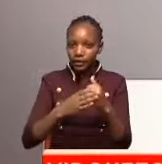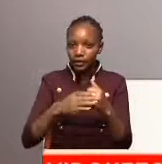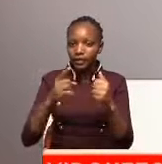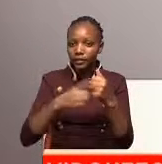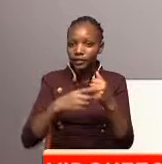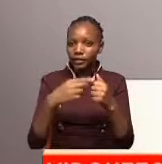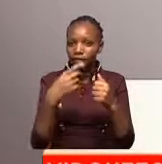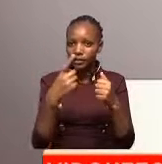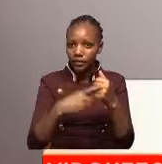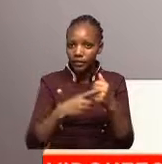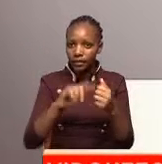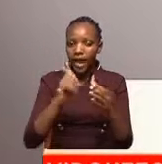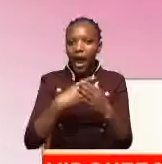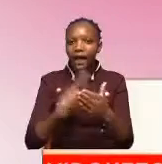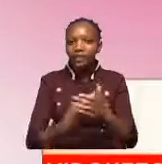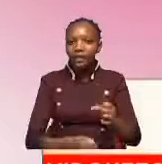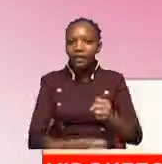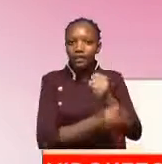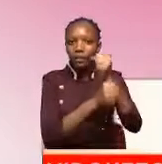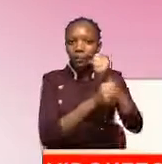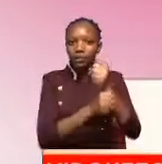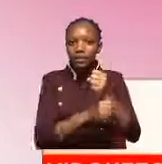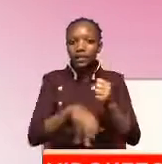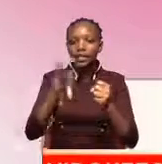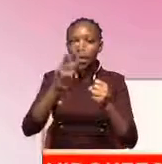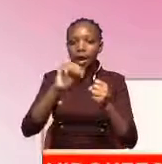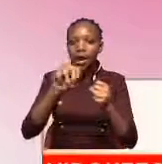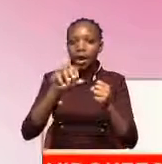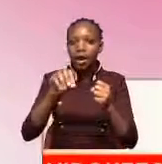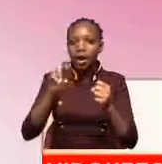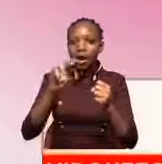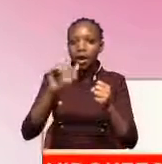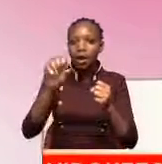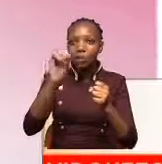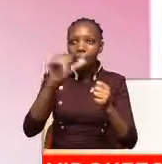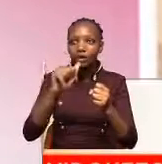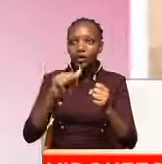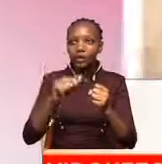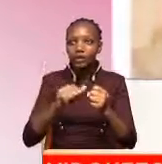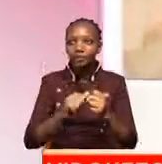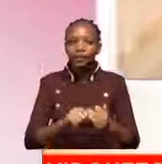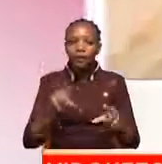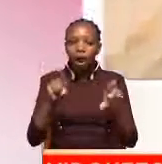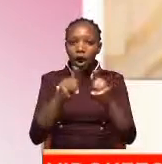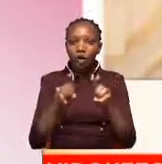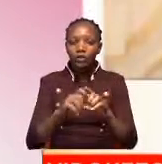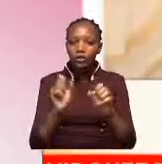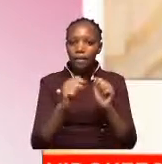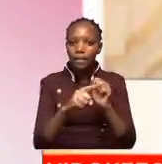1996 kama msaidizi wa kardinali Maurice Michael Otunga. Aprili tarehe 21 mwaka